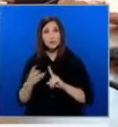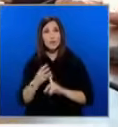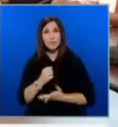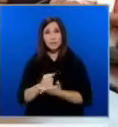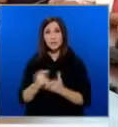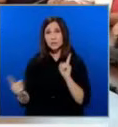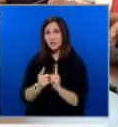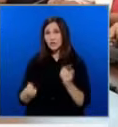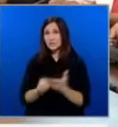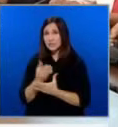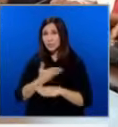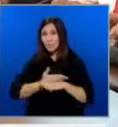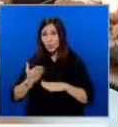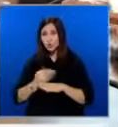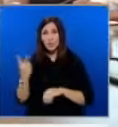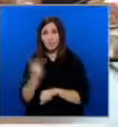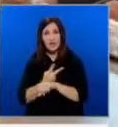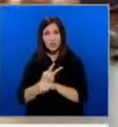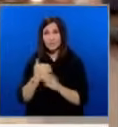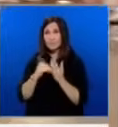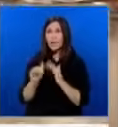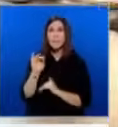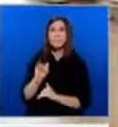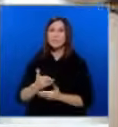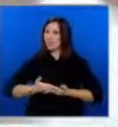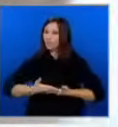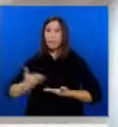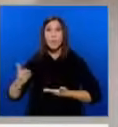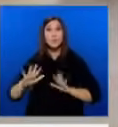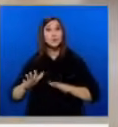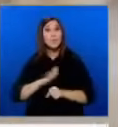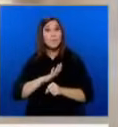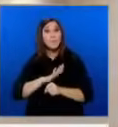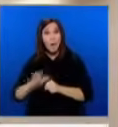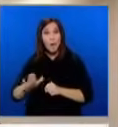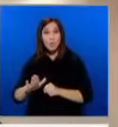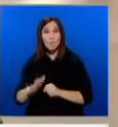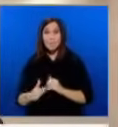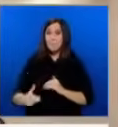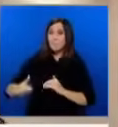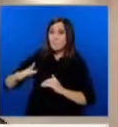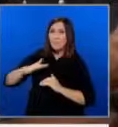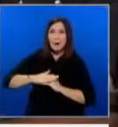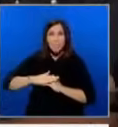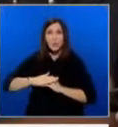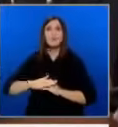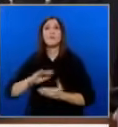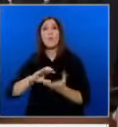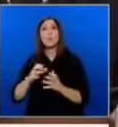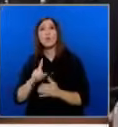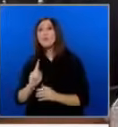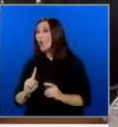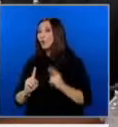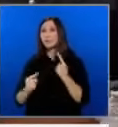мандат. Срещата с Възраждане продължи 2 часа и половина и беше декларирано почти пълно препокриване по политики, но